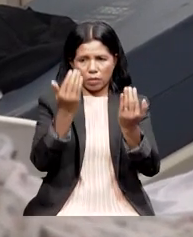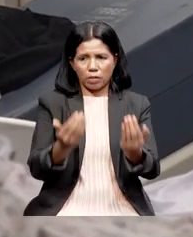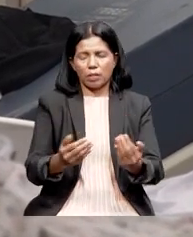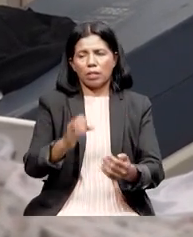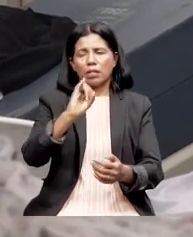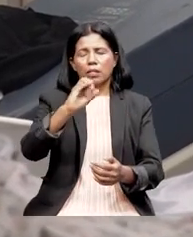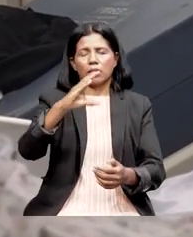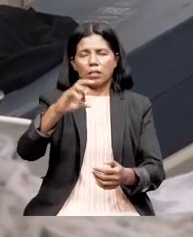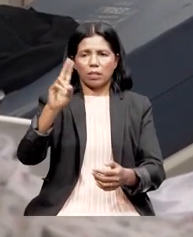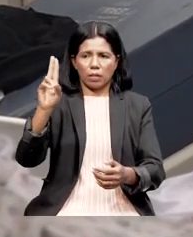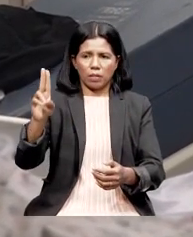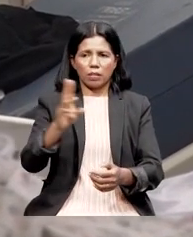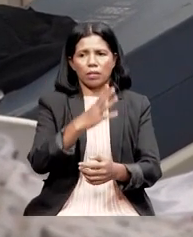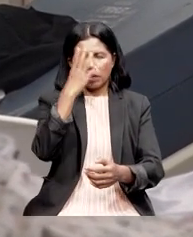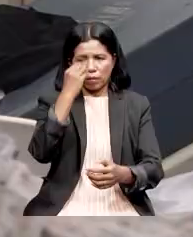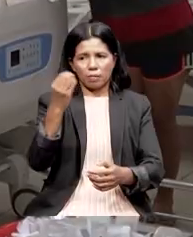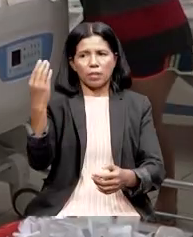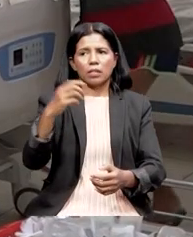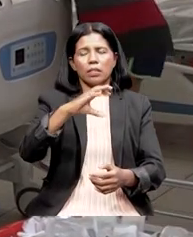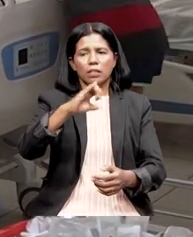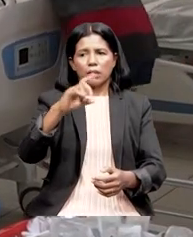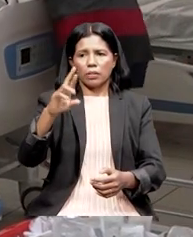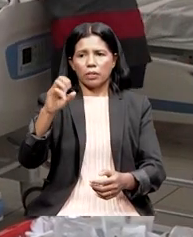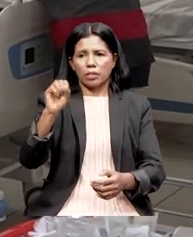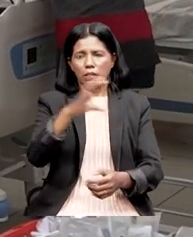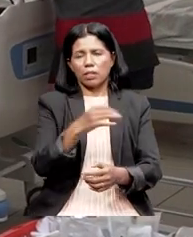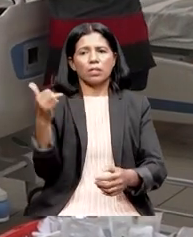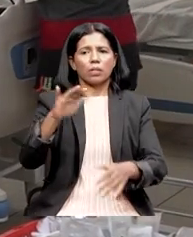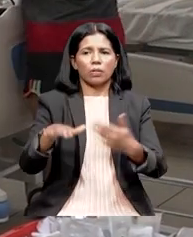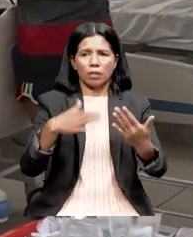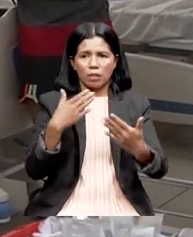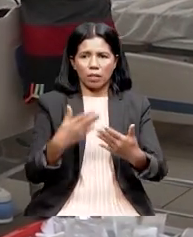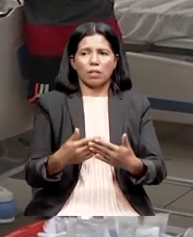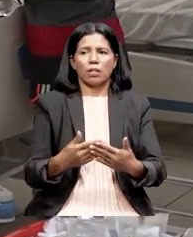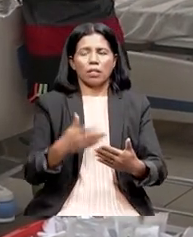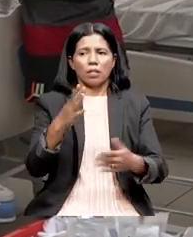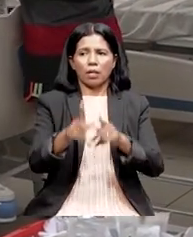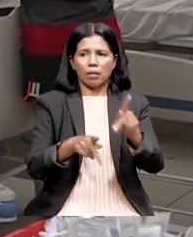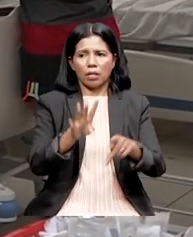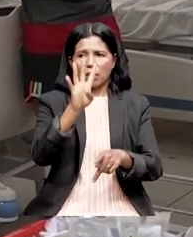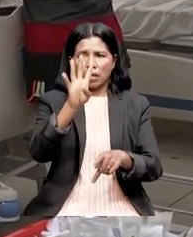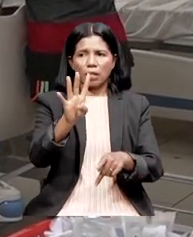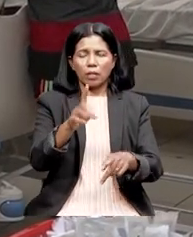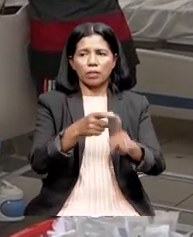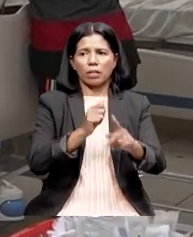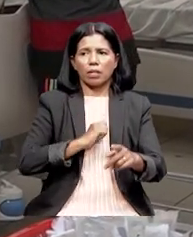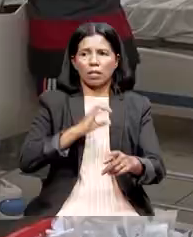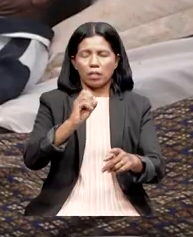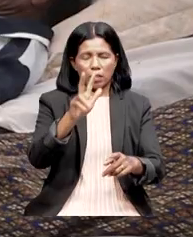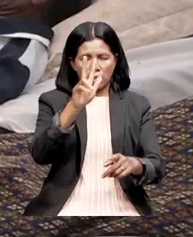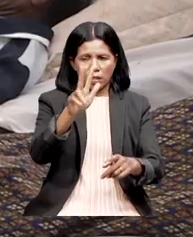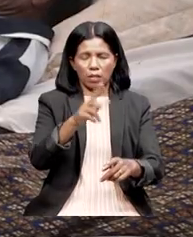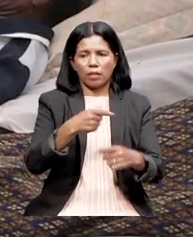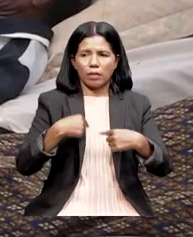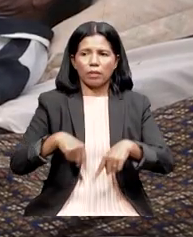ICU mos baixa iha cirurgia no husi sira sira serne balu mos nai iha nai hat husi ainaru nia iha nai tolu husi